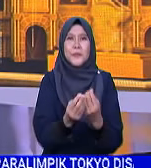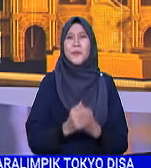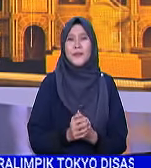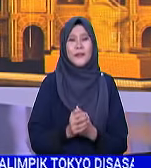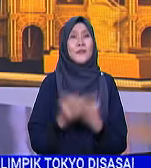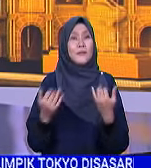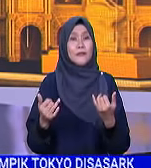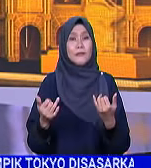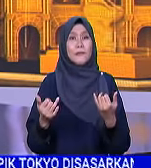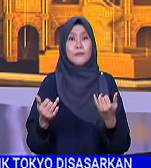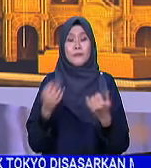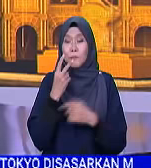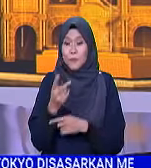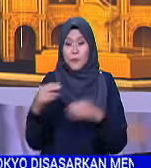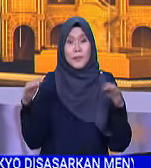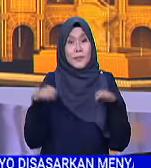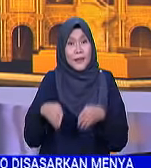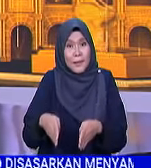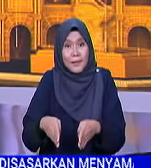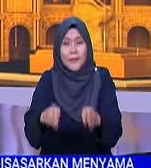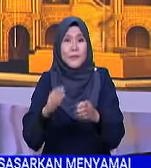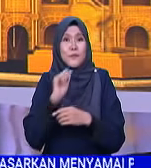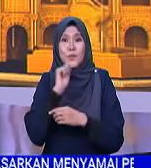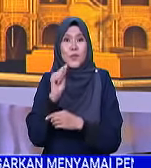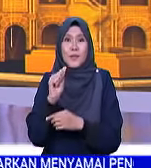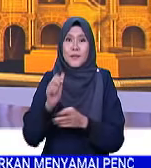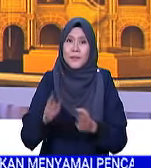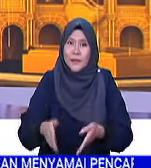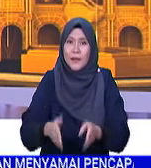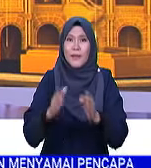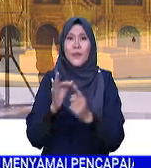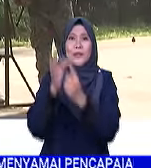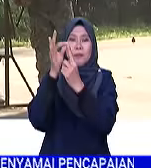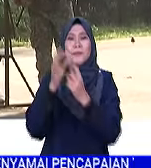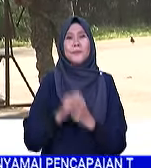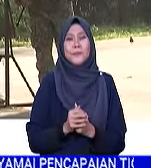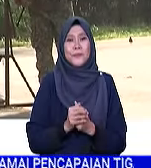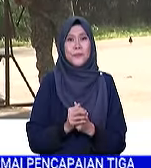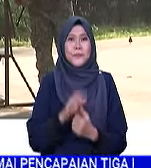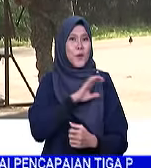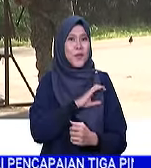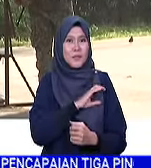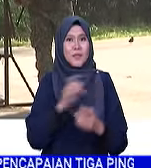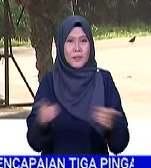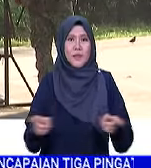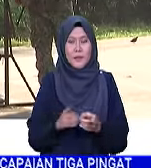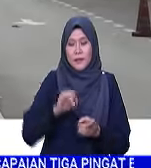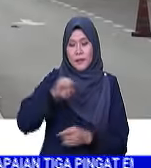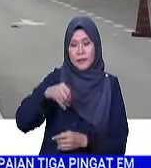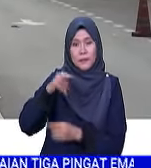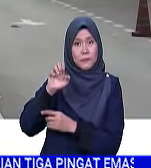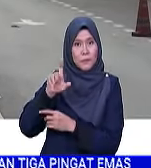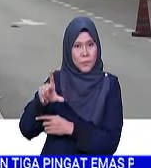Situasi sama turut dilihat di jalan yang bukan laluan utama. Menurut Ketua Polis Daerah Jempol, Superintendent Ho Chang